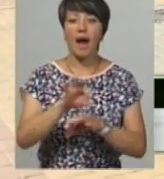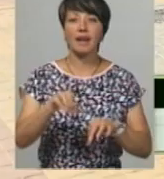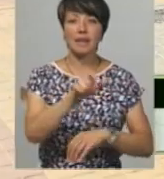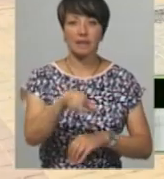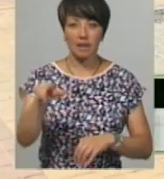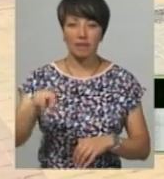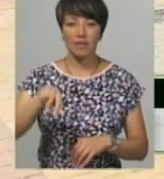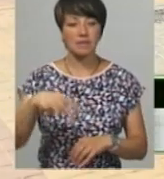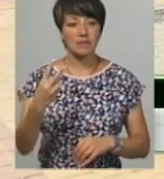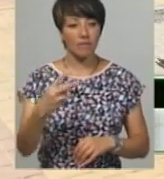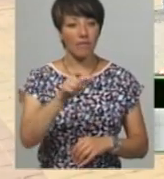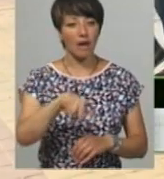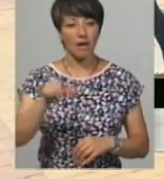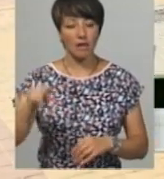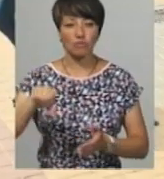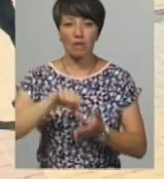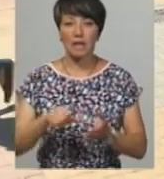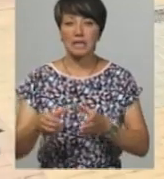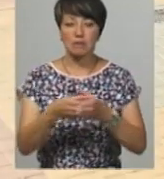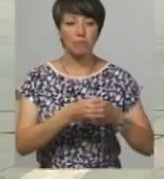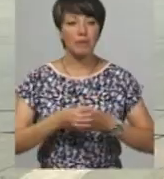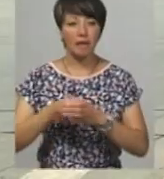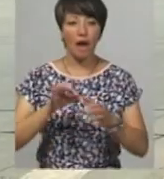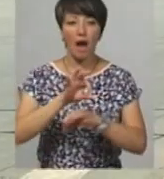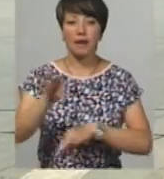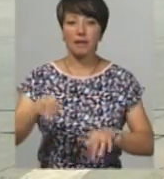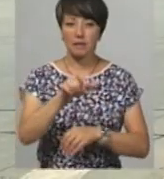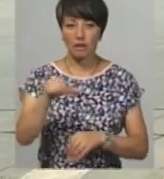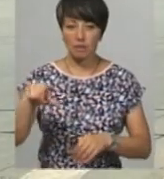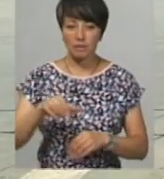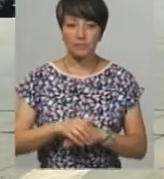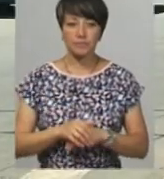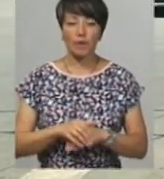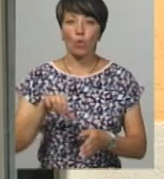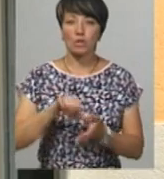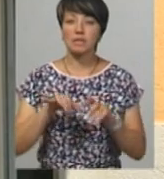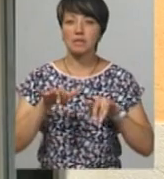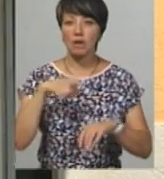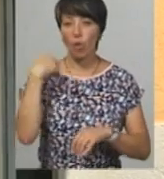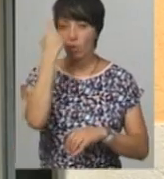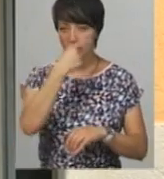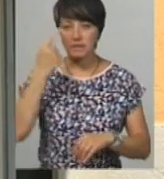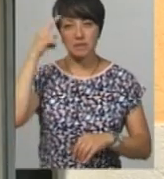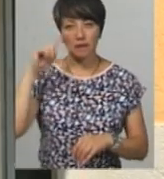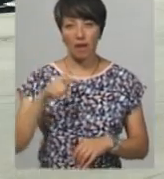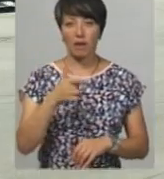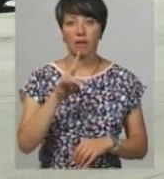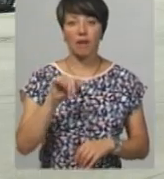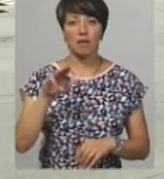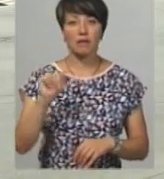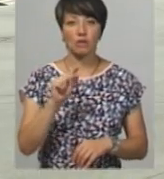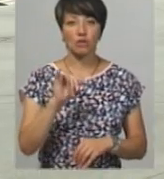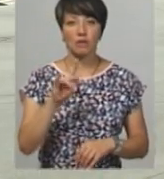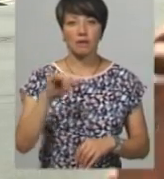них 22 члени спілки архітекторів. Учасник заходу Сергій Козак каже, що особисто знав Гната Чікірду. Він